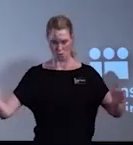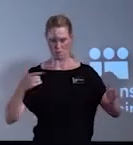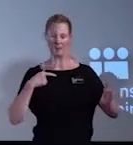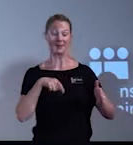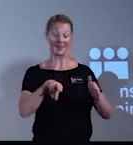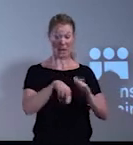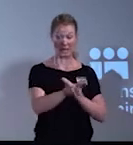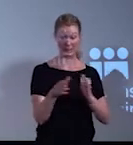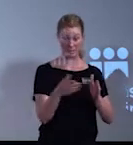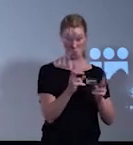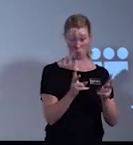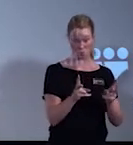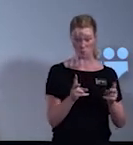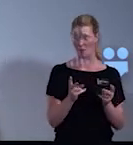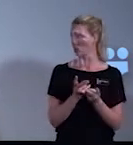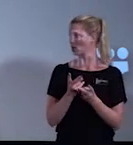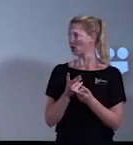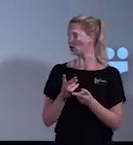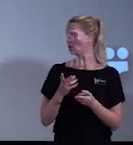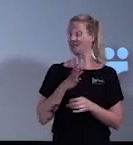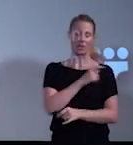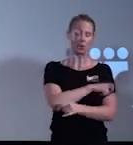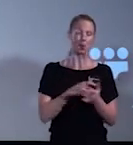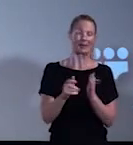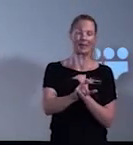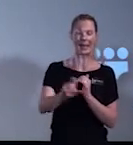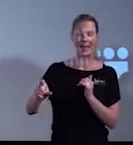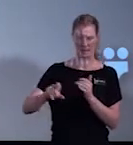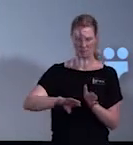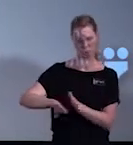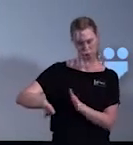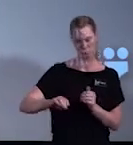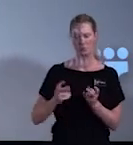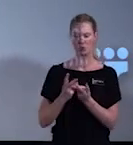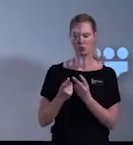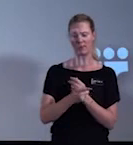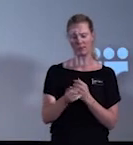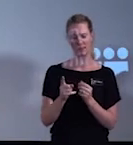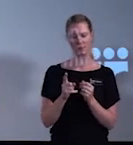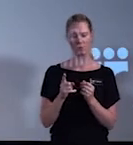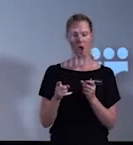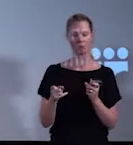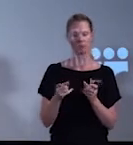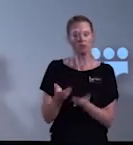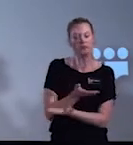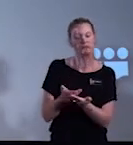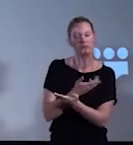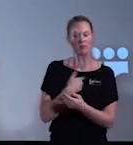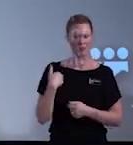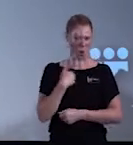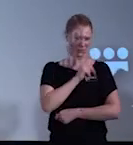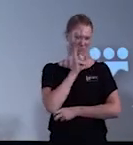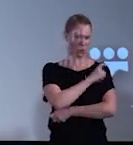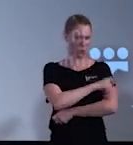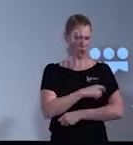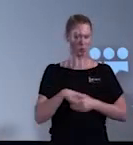ska in här ni också. Vi har ingen skuld till er minsann, utan nu får ni bara samsas här. Vi har en skuld